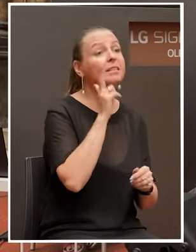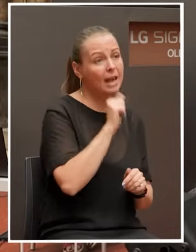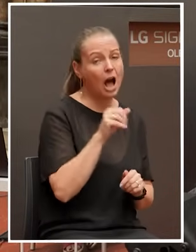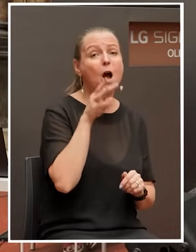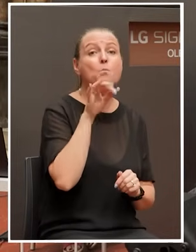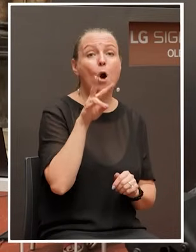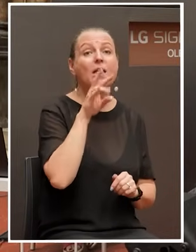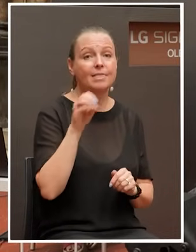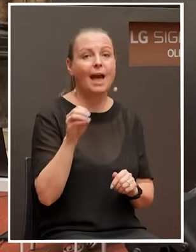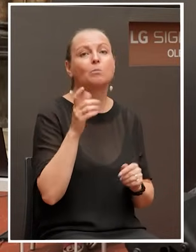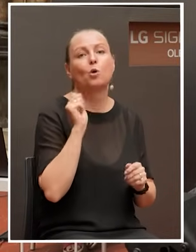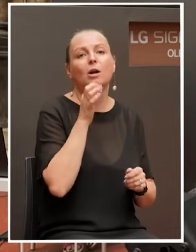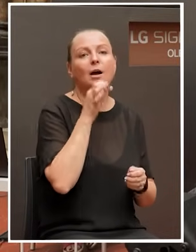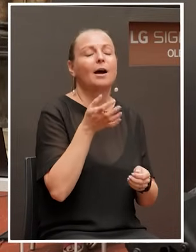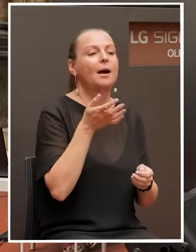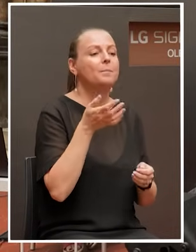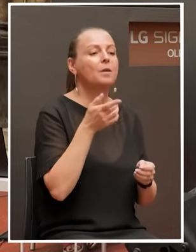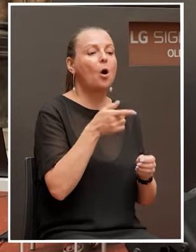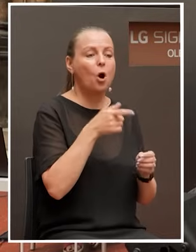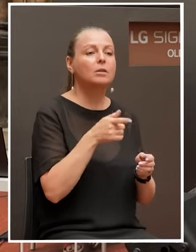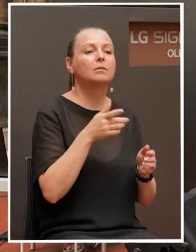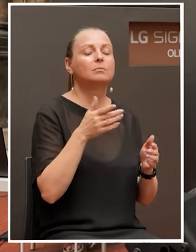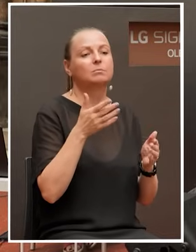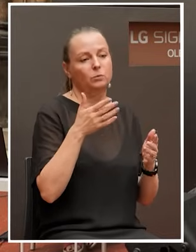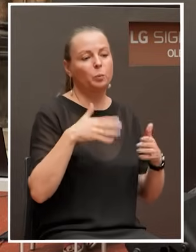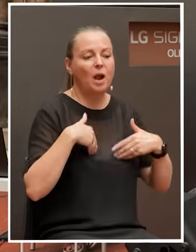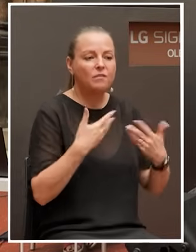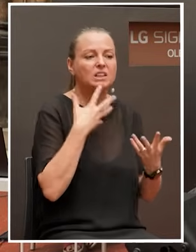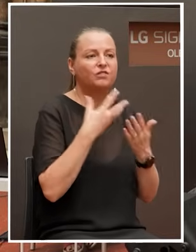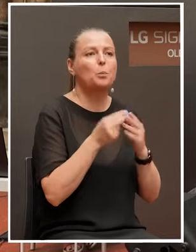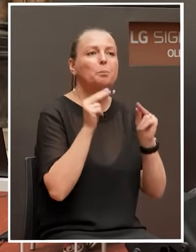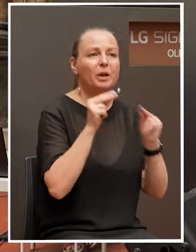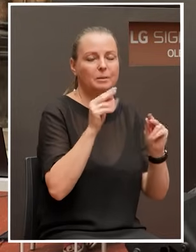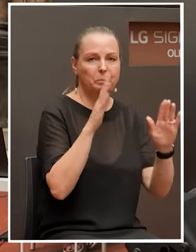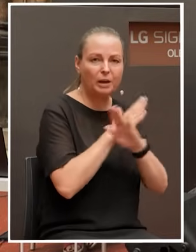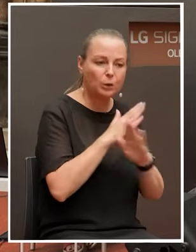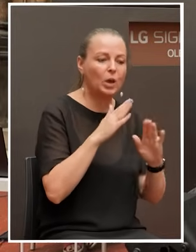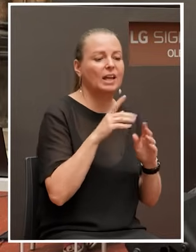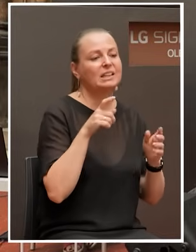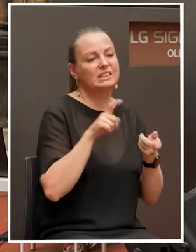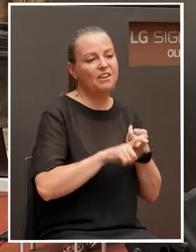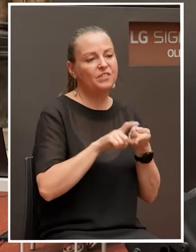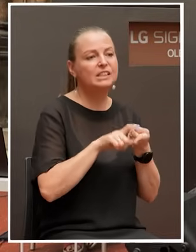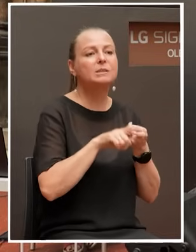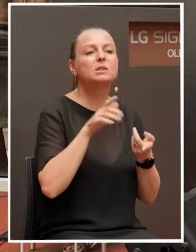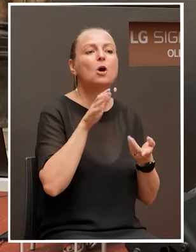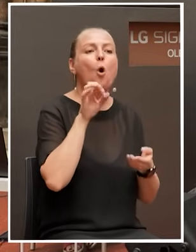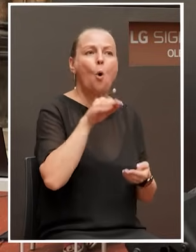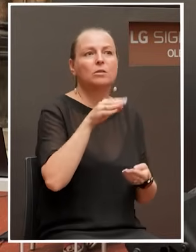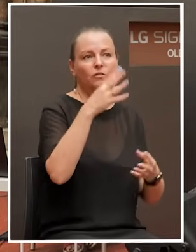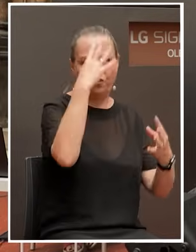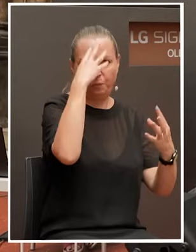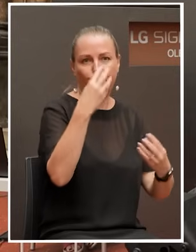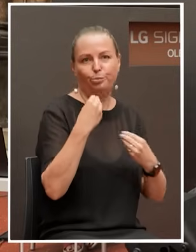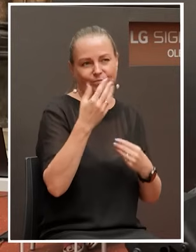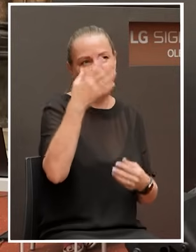Моне прокламирует свою преданность природе, зависимость от непосредственного впечатления, гораздо